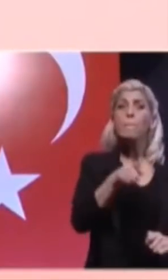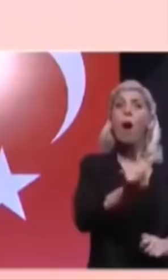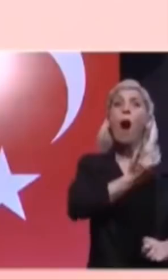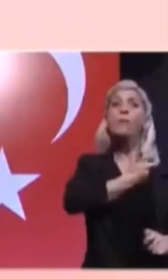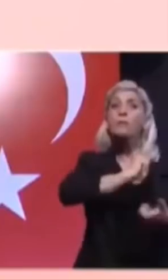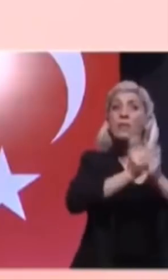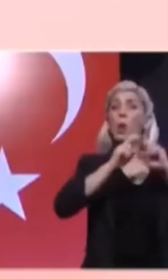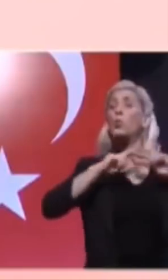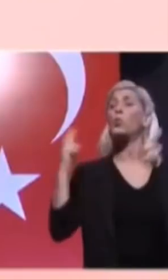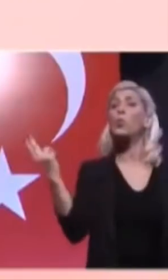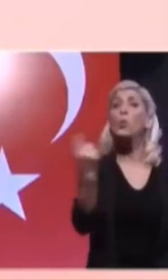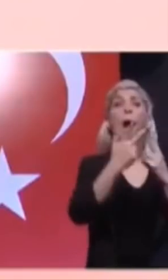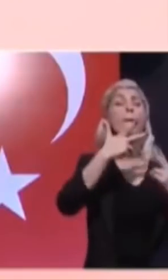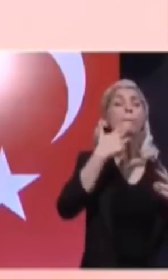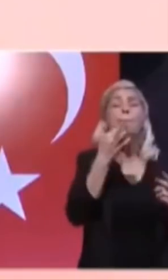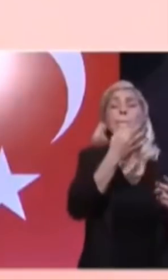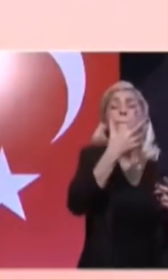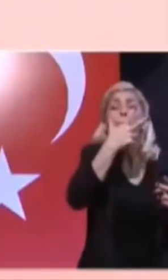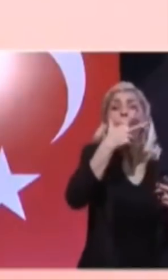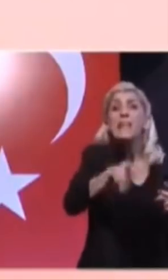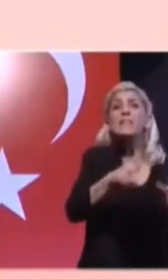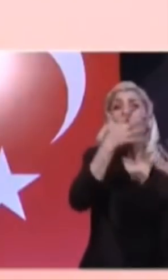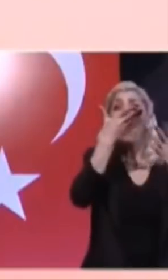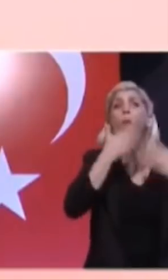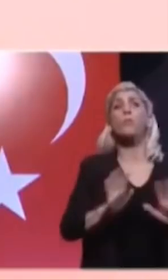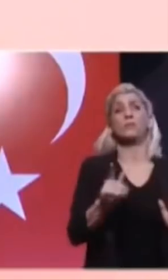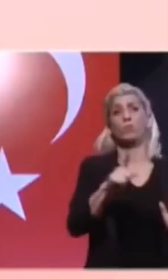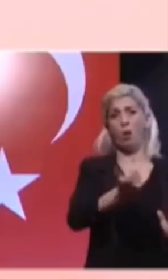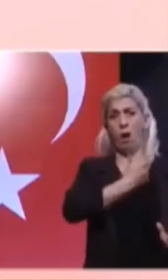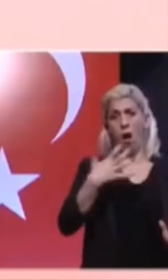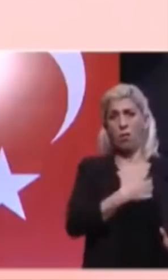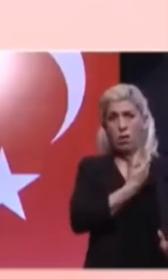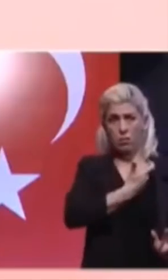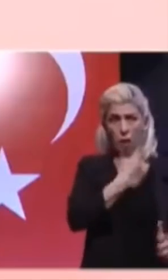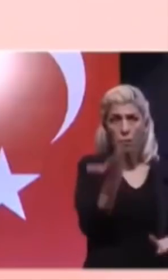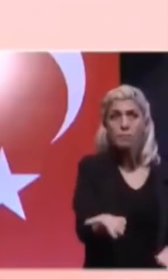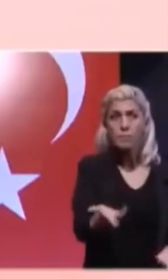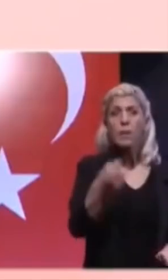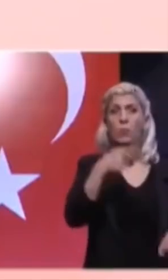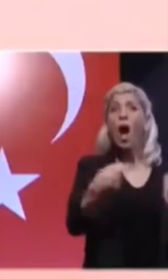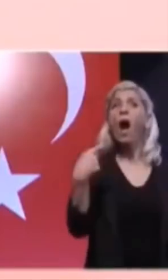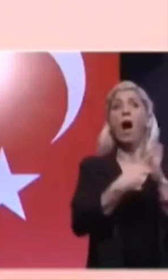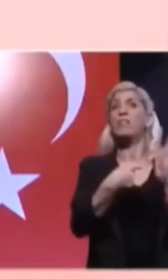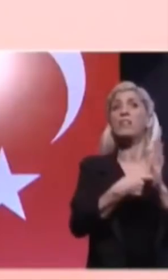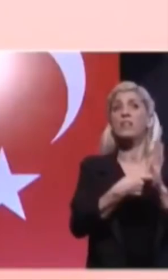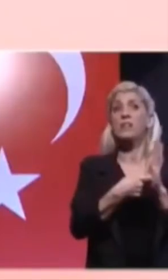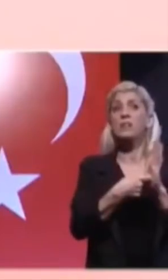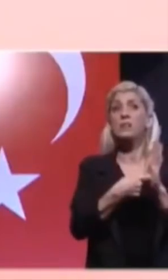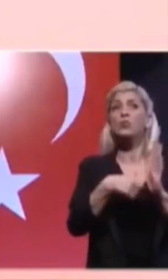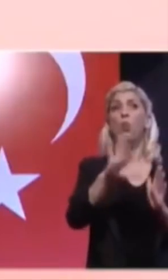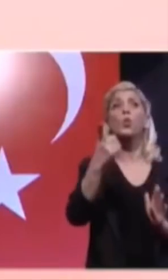sistemi falan diye adını bir kenara bırakalım. Bu şekilde idare edilen bir demokratik ülke yoktur. İşte şimdi